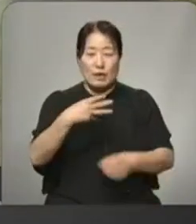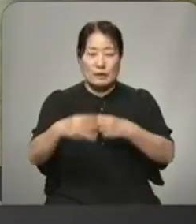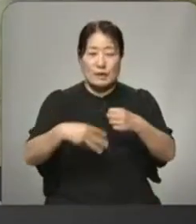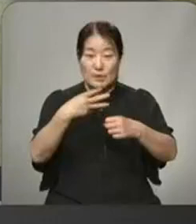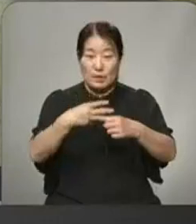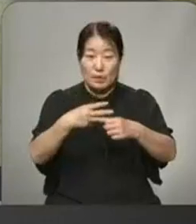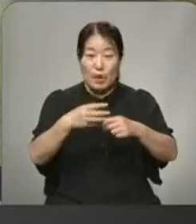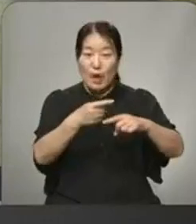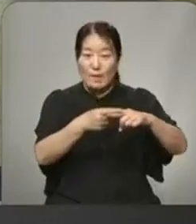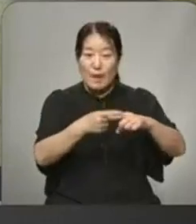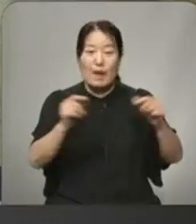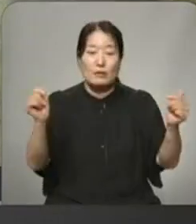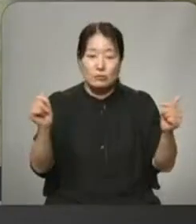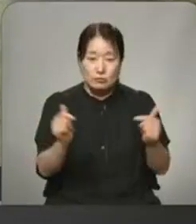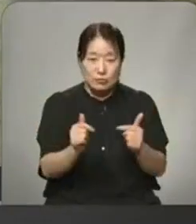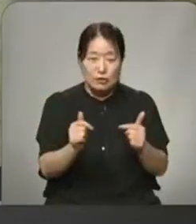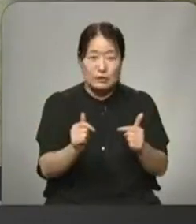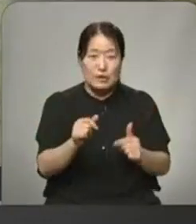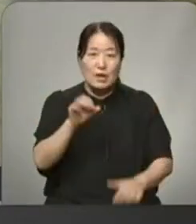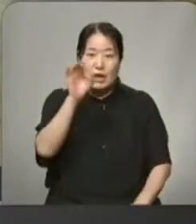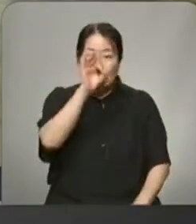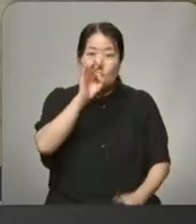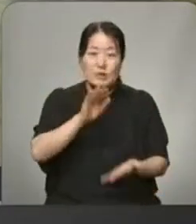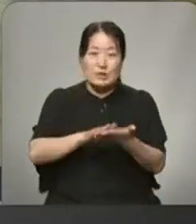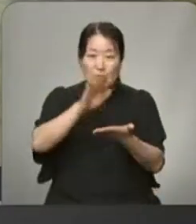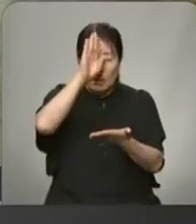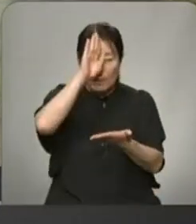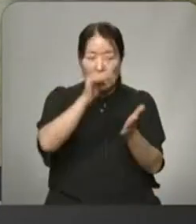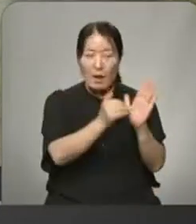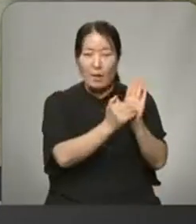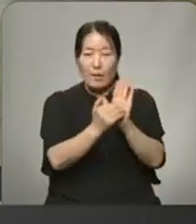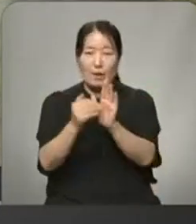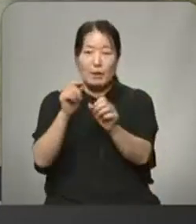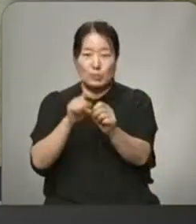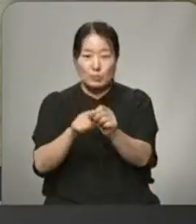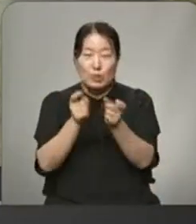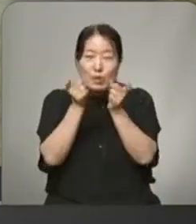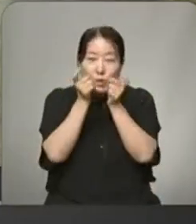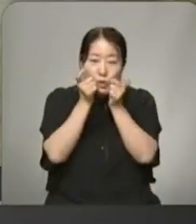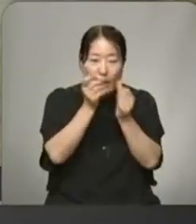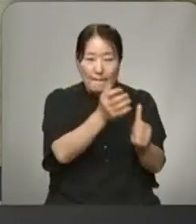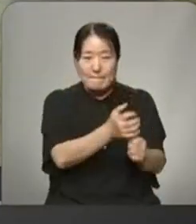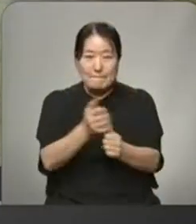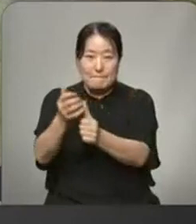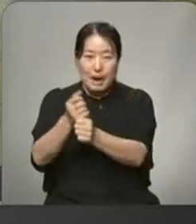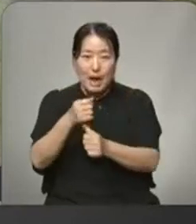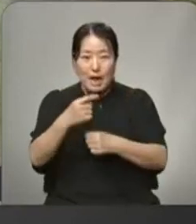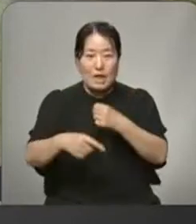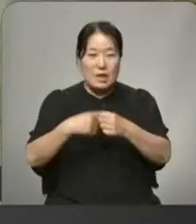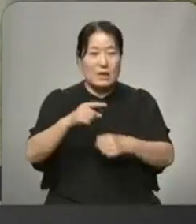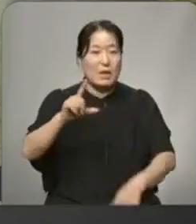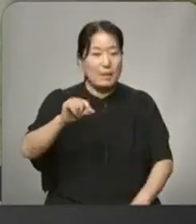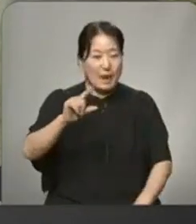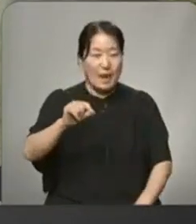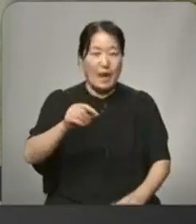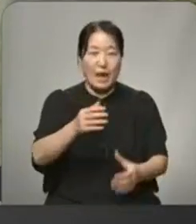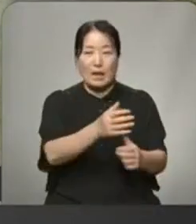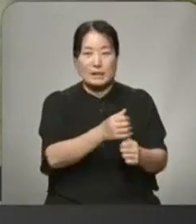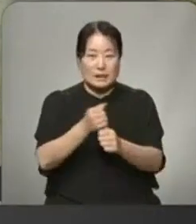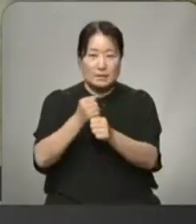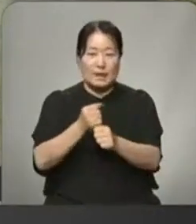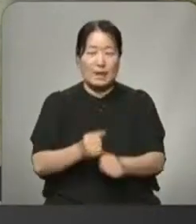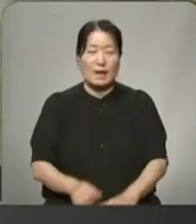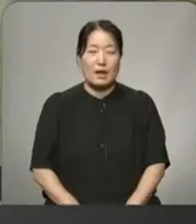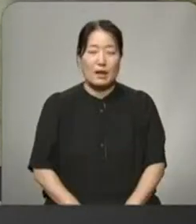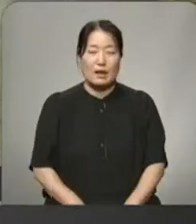이하로 줄었습니다. 아프리카 돼지열병 확산 방지를 위해 멧돼지를 한 해 만 마리 넘게 잡은 게 한 가지 이유입니다.